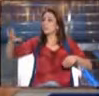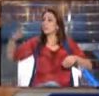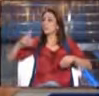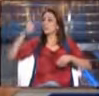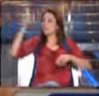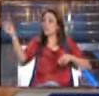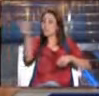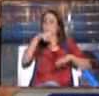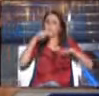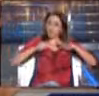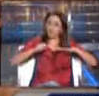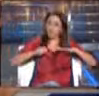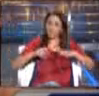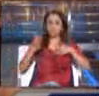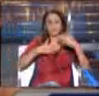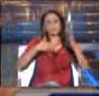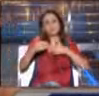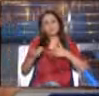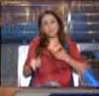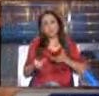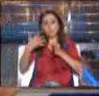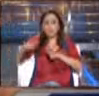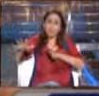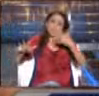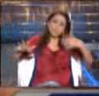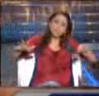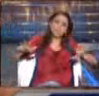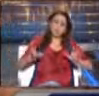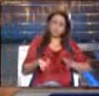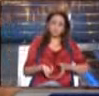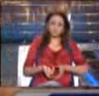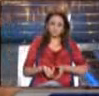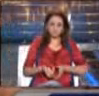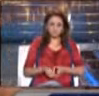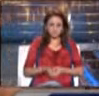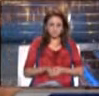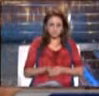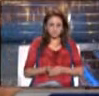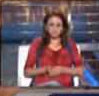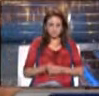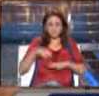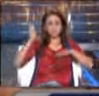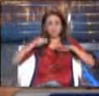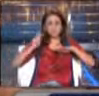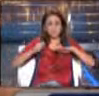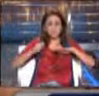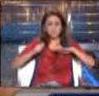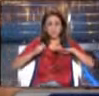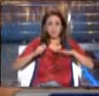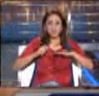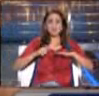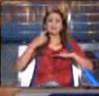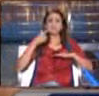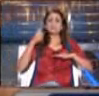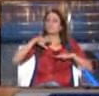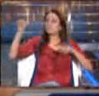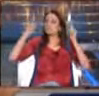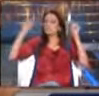مش عايزه. وانا بقول لحضرتك وانا بقولها دلوقتي وافتكر كلامي وبعيده، الحكم هيطلع ومش هيرضي